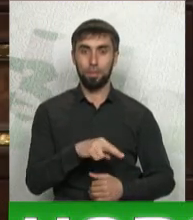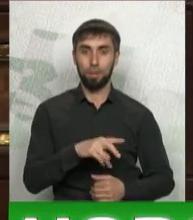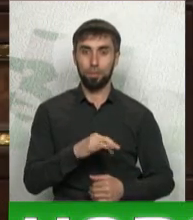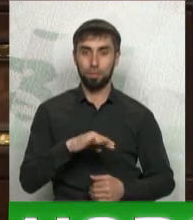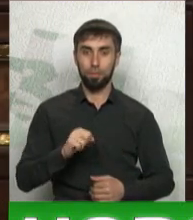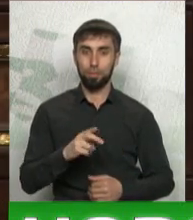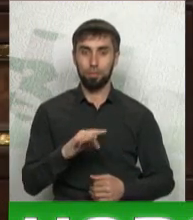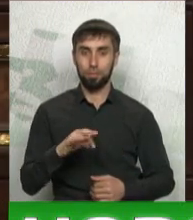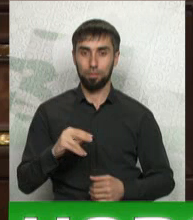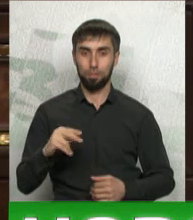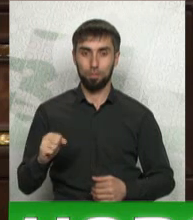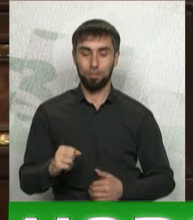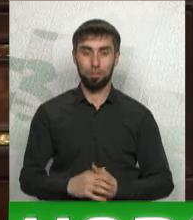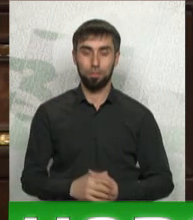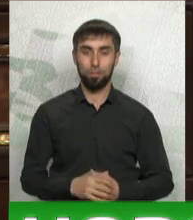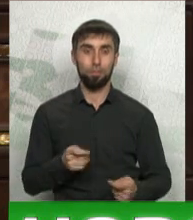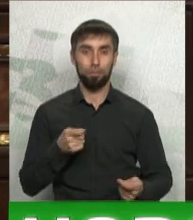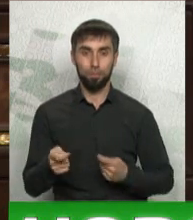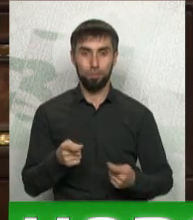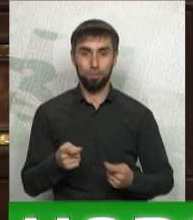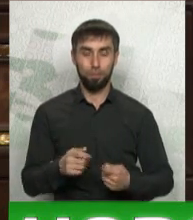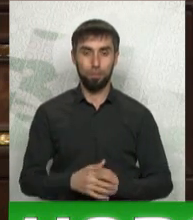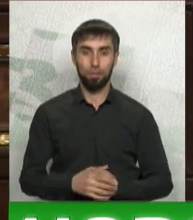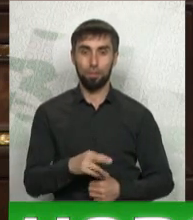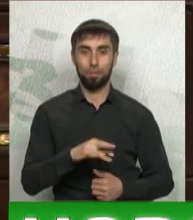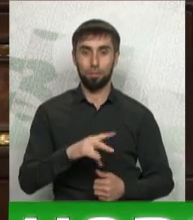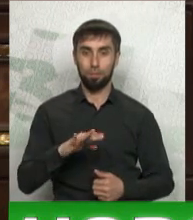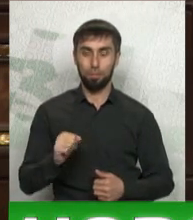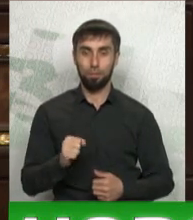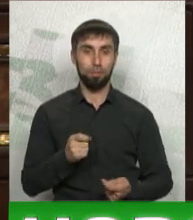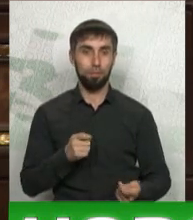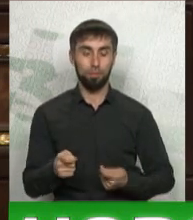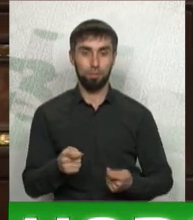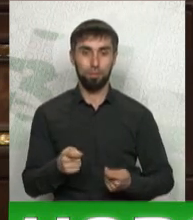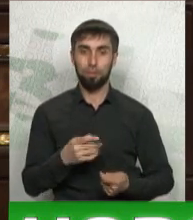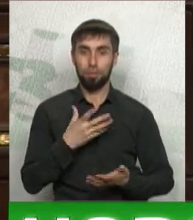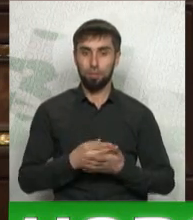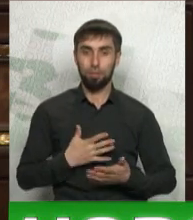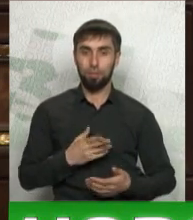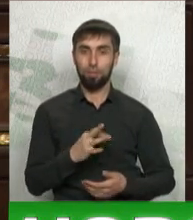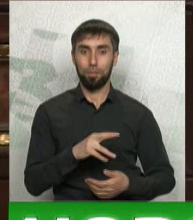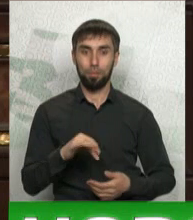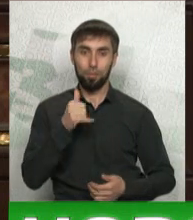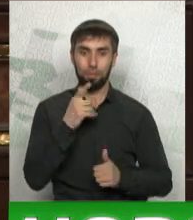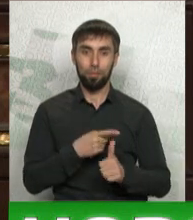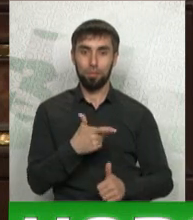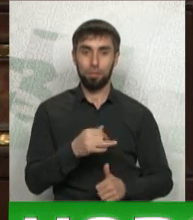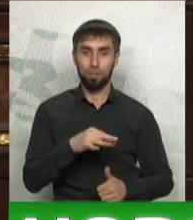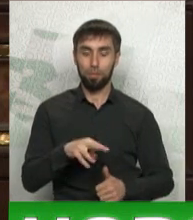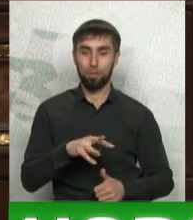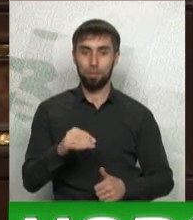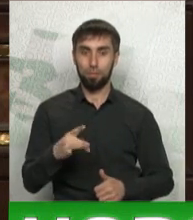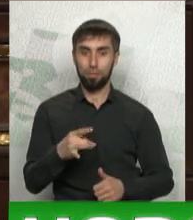борисовича руководителям ульянова руководителям нашей компании который называется газпром межрегионгаз